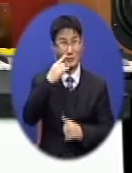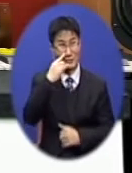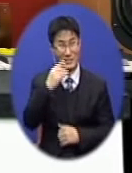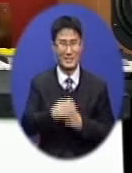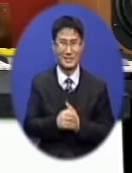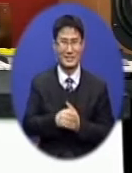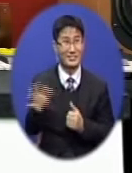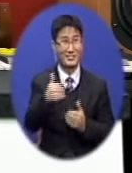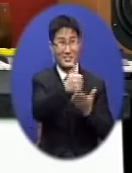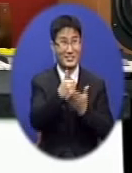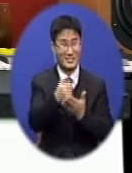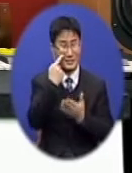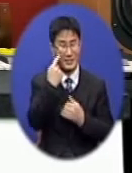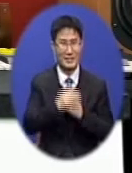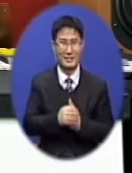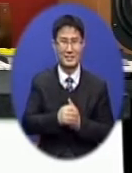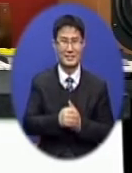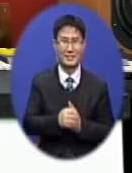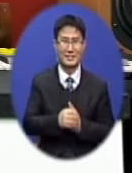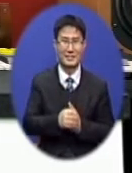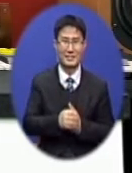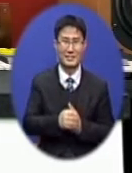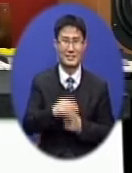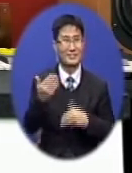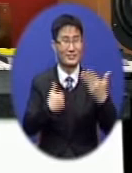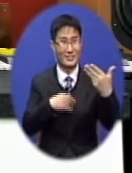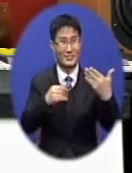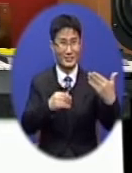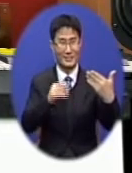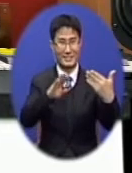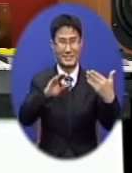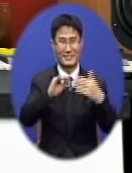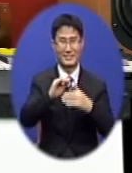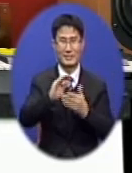궁금해지죠. 네, 모셔보세요. 참가 번호 아 이분도 또 네, 9번입니다. 네,